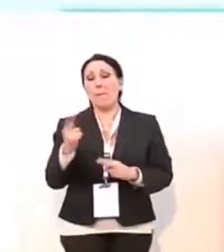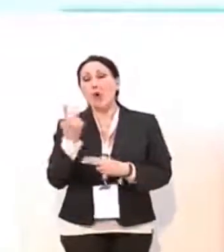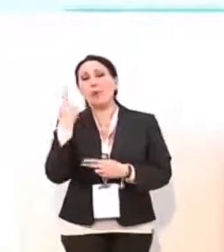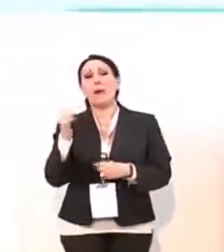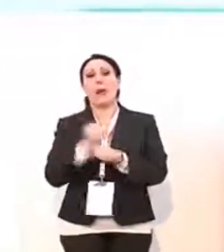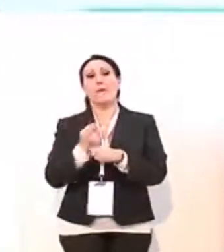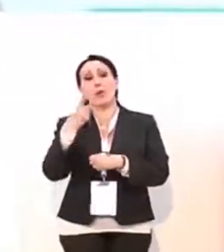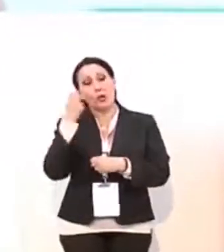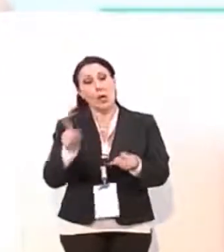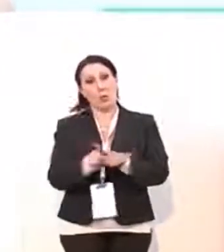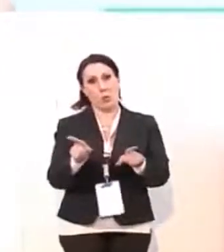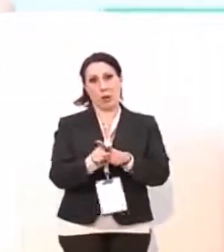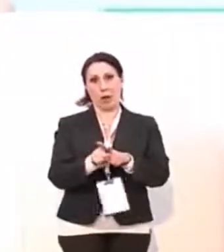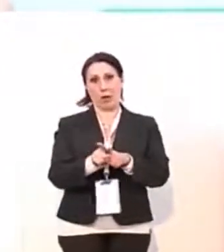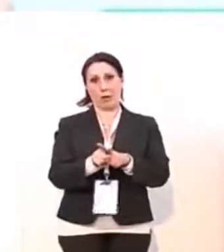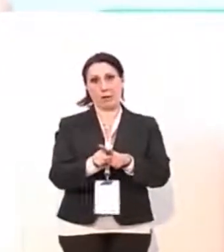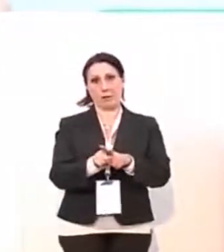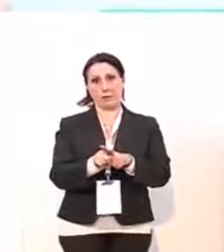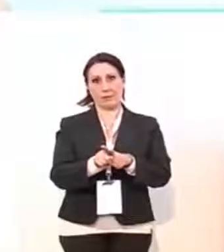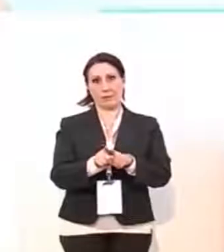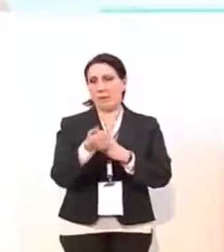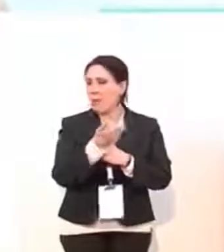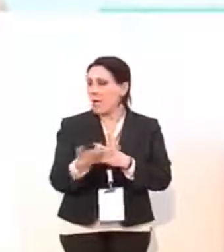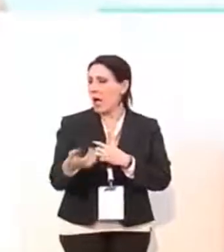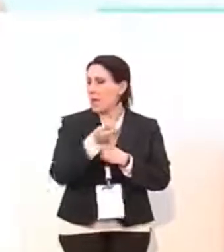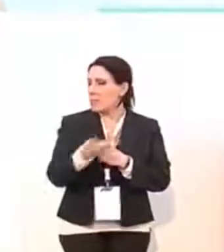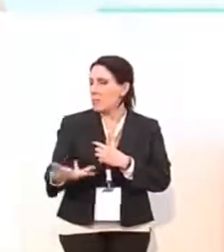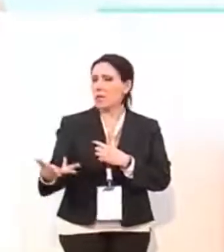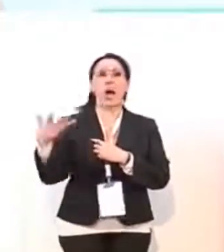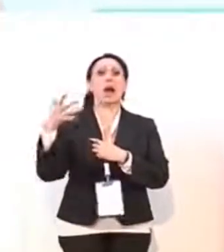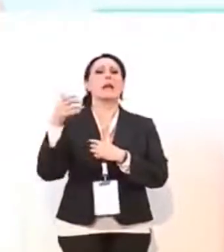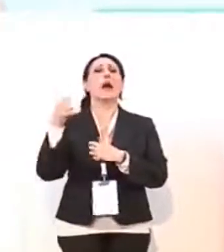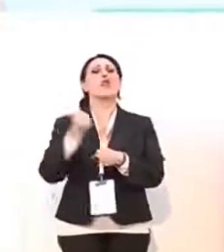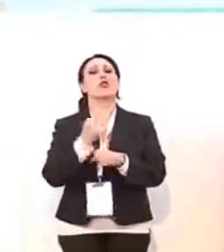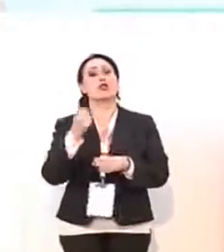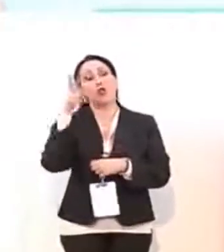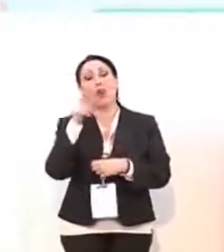riguarda centinaia di migliaia di donne. Abbiamo fatto una legge che